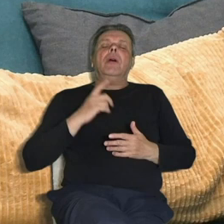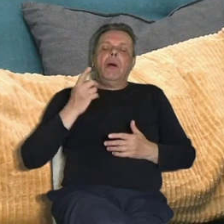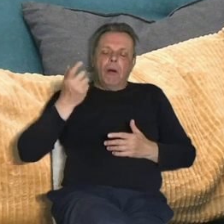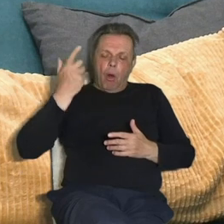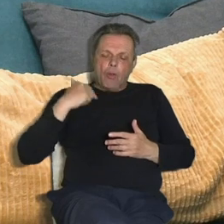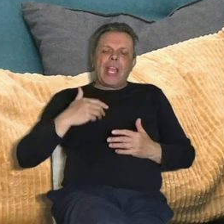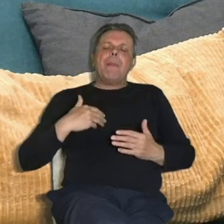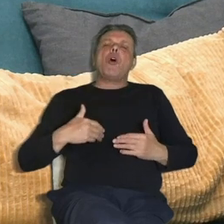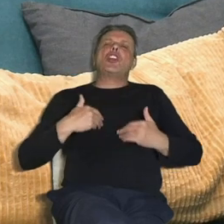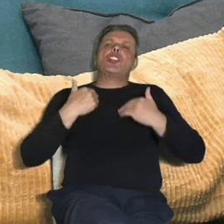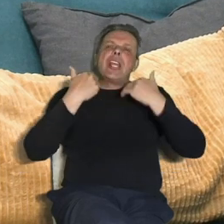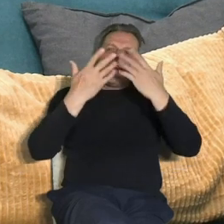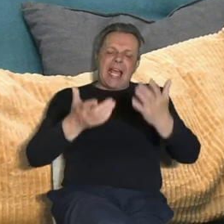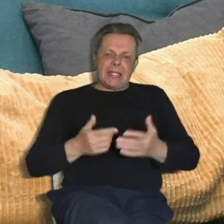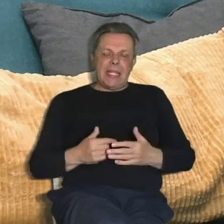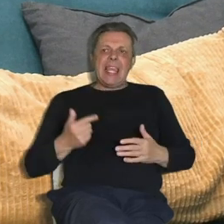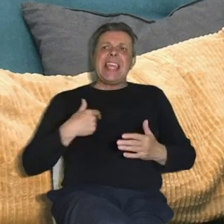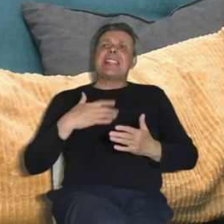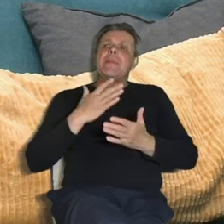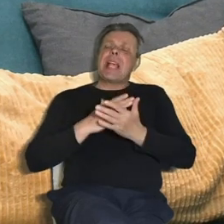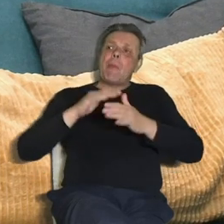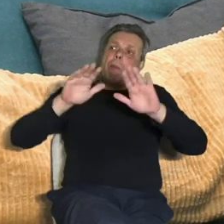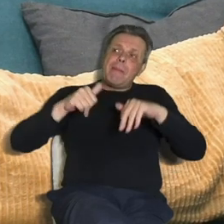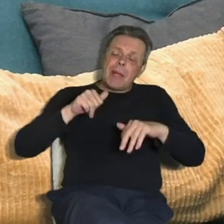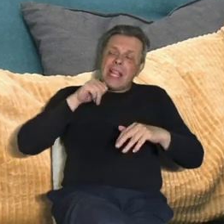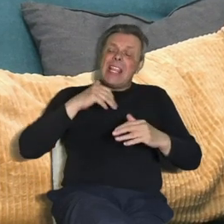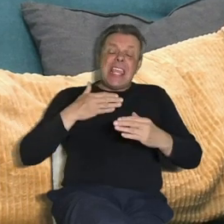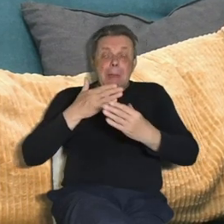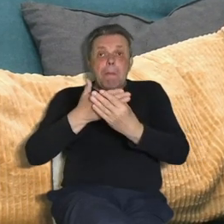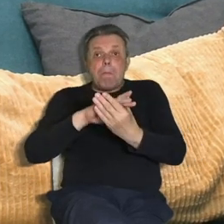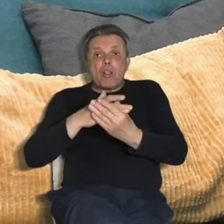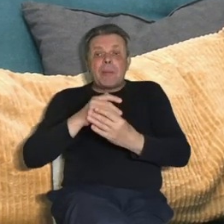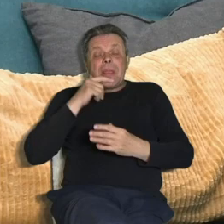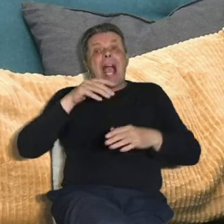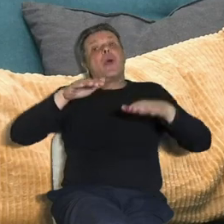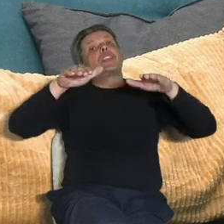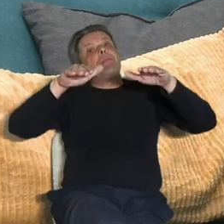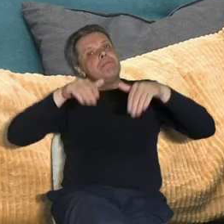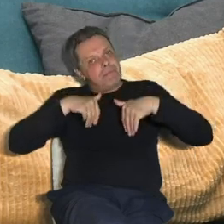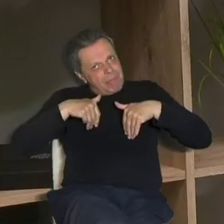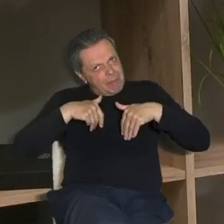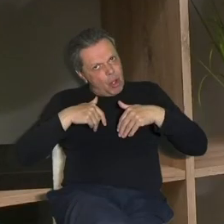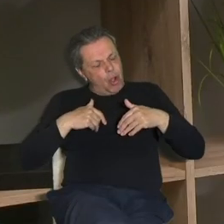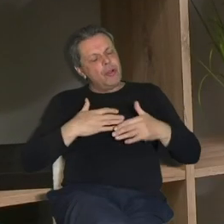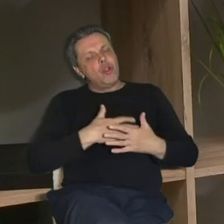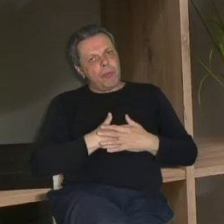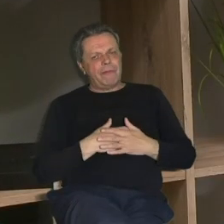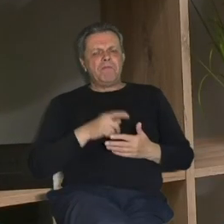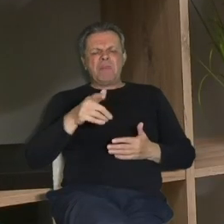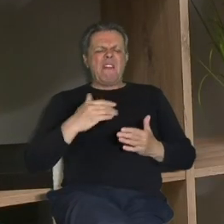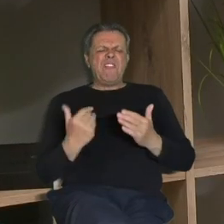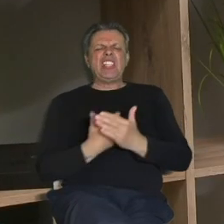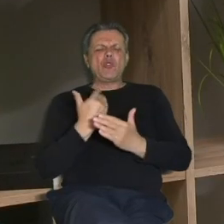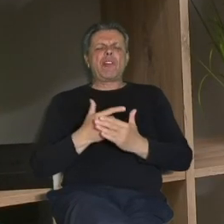nisam darivatelj ljubavi, ja sam samo primatelj i eventualno posrednik ako sam primio. Suvremeni ste u svom